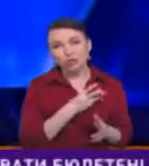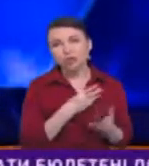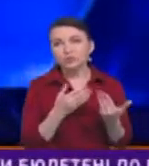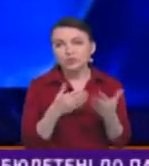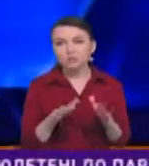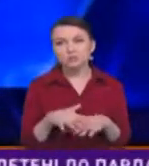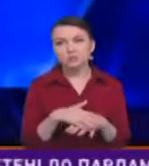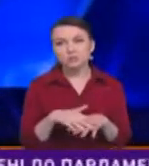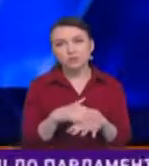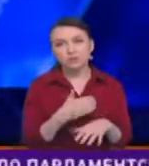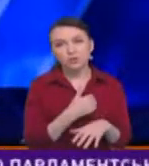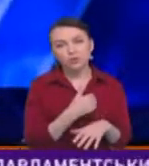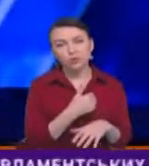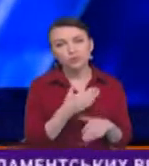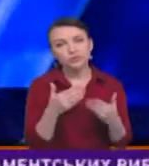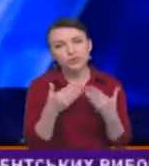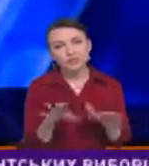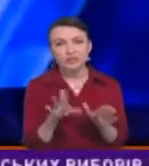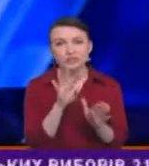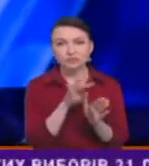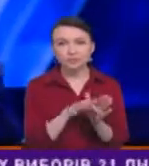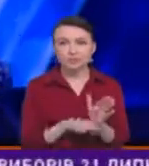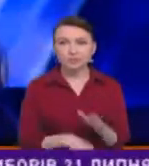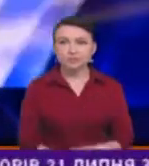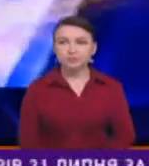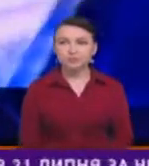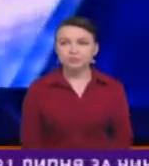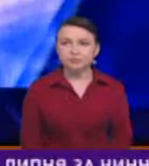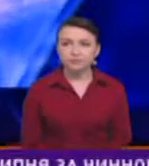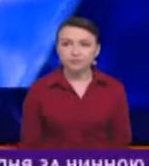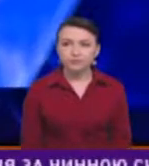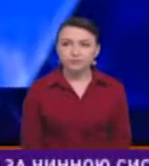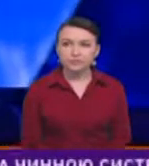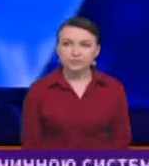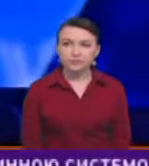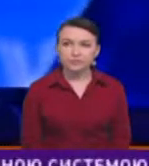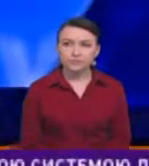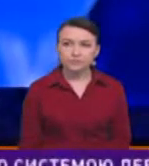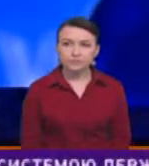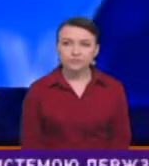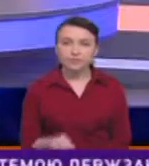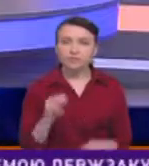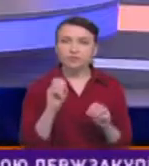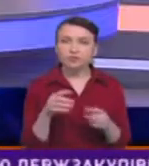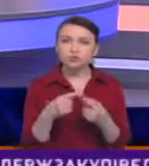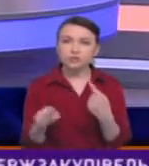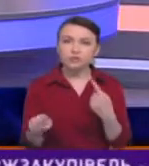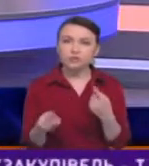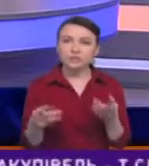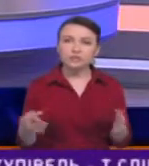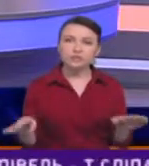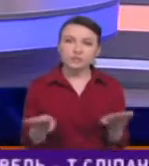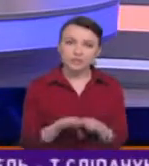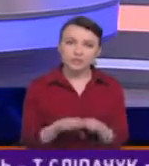як завжди. Давайте. Якщо можна ще раз, от людям, да, людям, от якщо можна, що от в чому різниця? Відкриті списки,